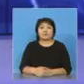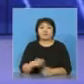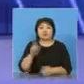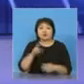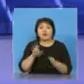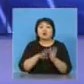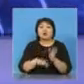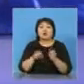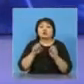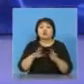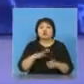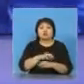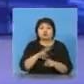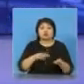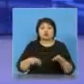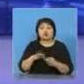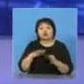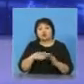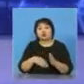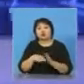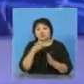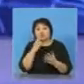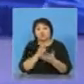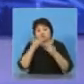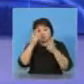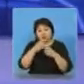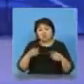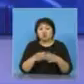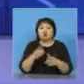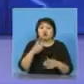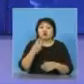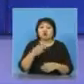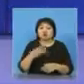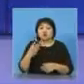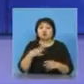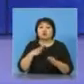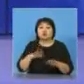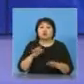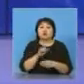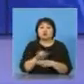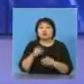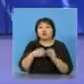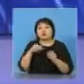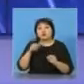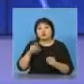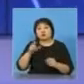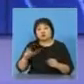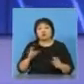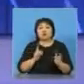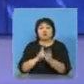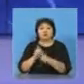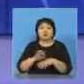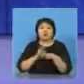Халық қауіпсіздігін қамтамасыз ету жобасы оң нәтиже берді. Ақпараттық топ 133 елді мекенде болып, 15 мыңға жуық тұрғын мен